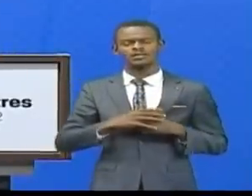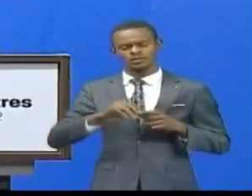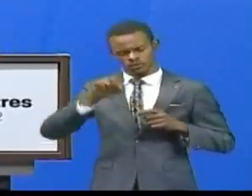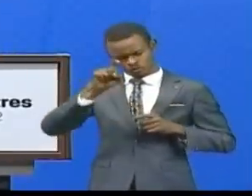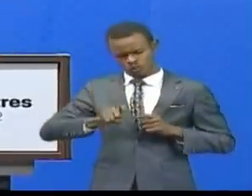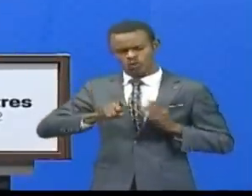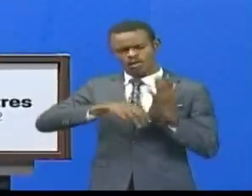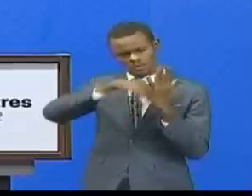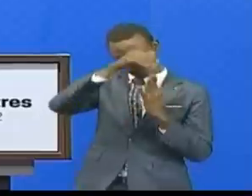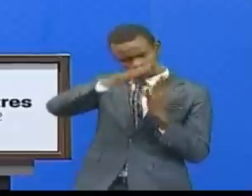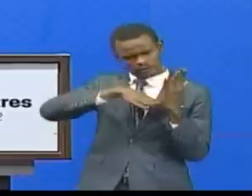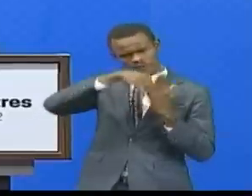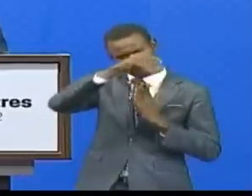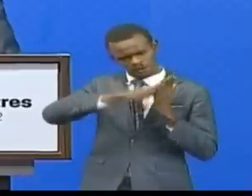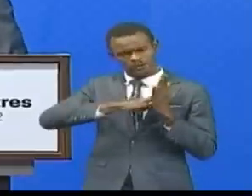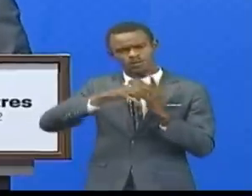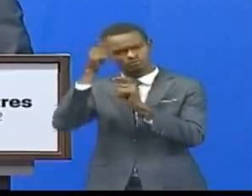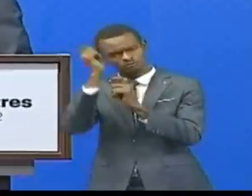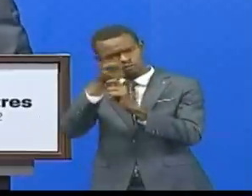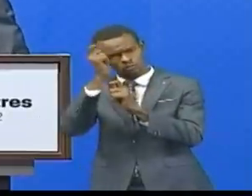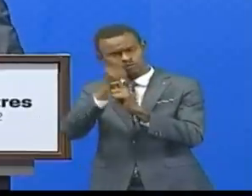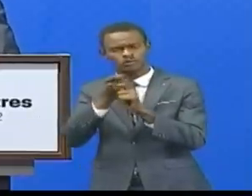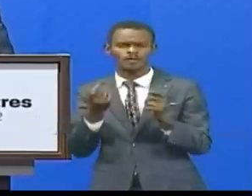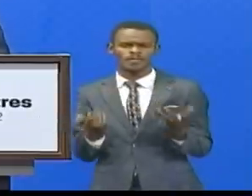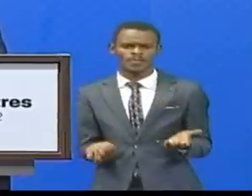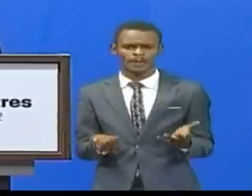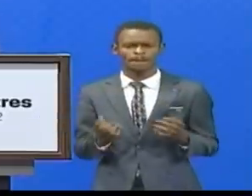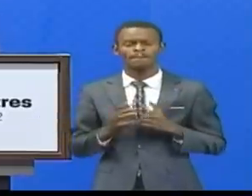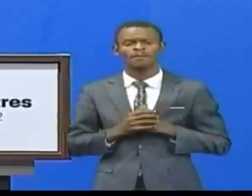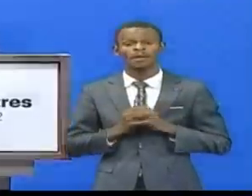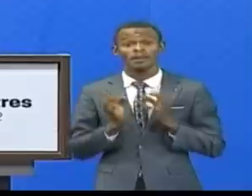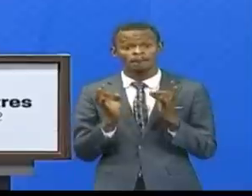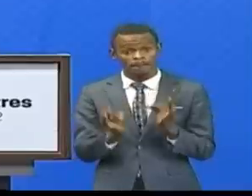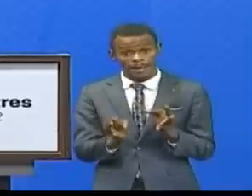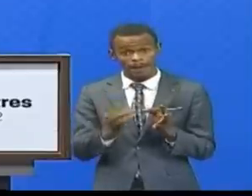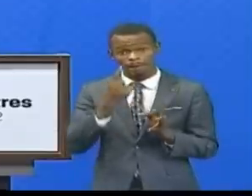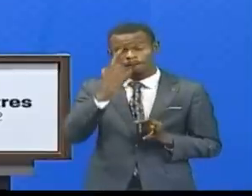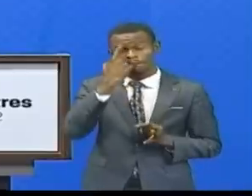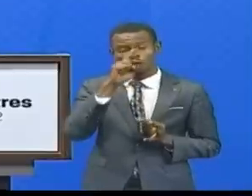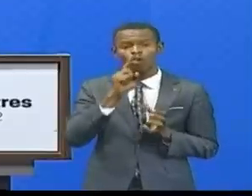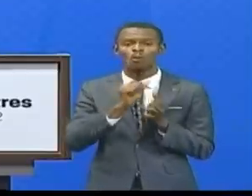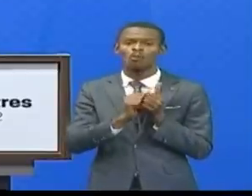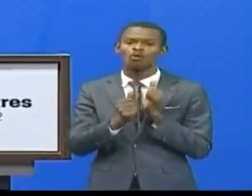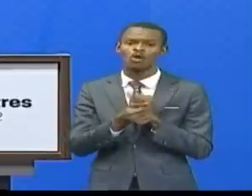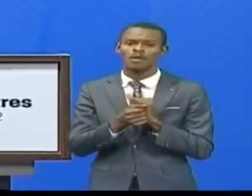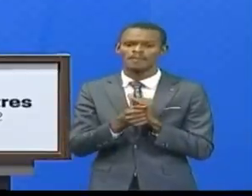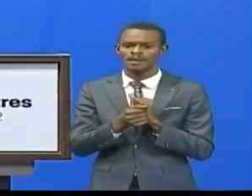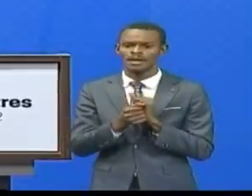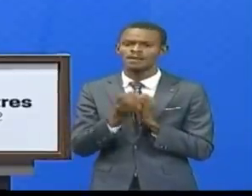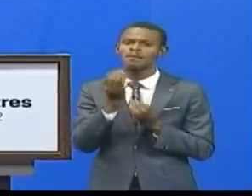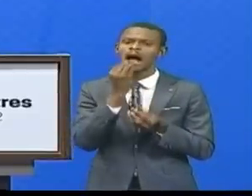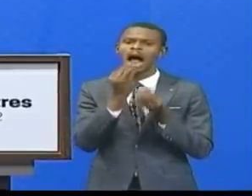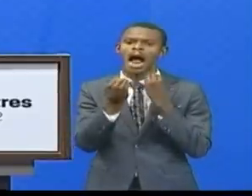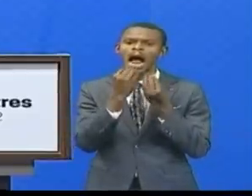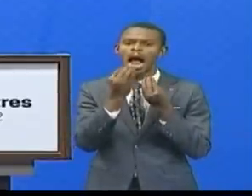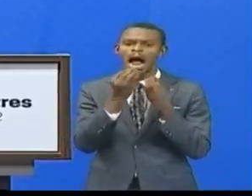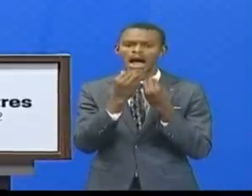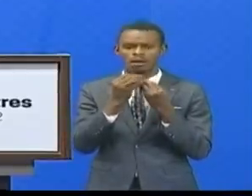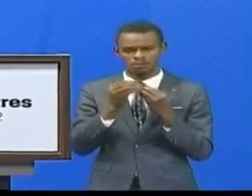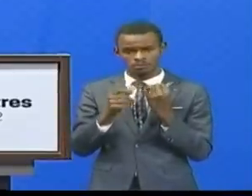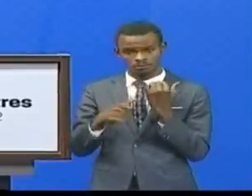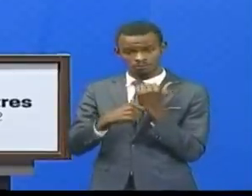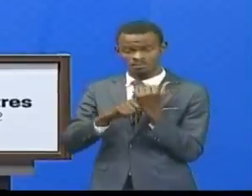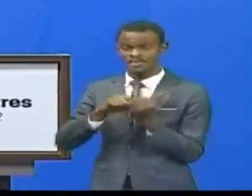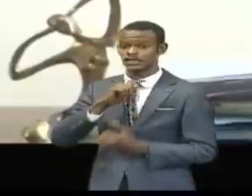promouvoir l'autosuffisance alimentaire et rendre les détenus productifs,